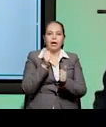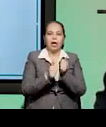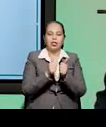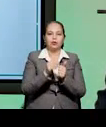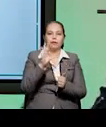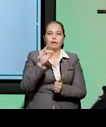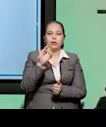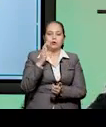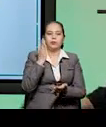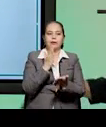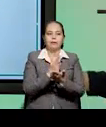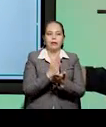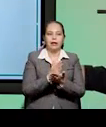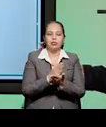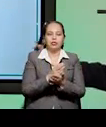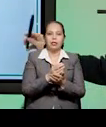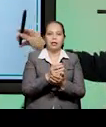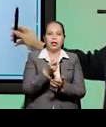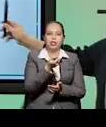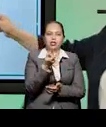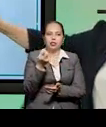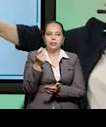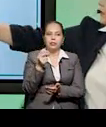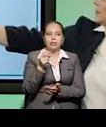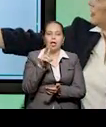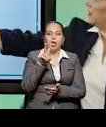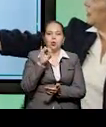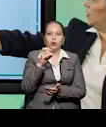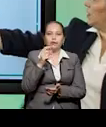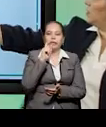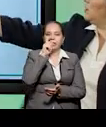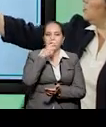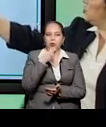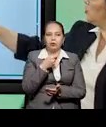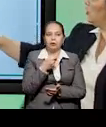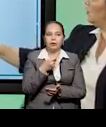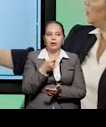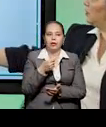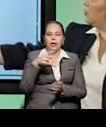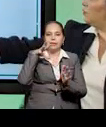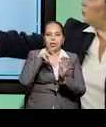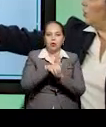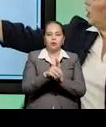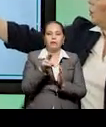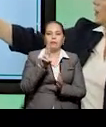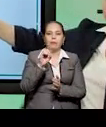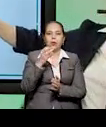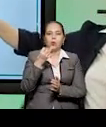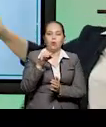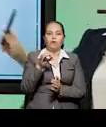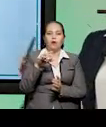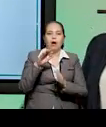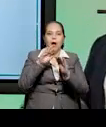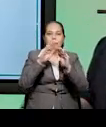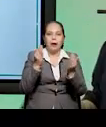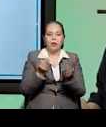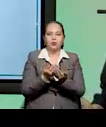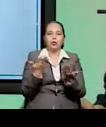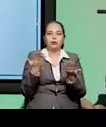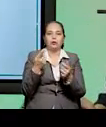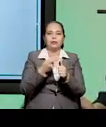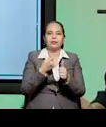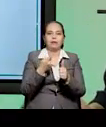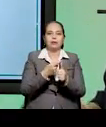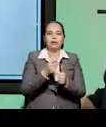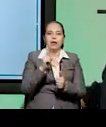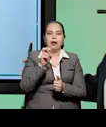Каждый вирус является частицей нуклеиновой кислоты, заключенной в белковую оболочку, которая